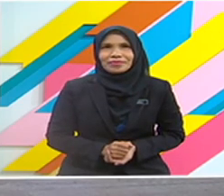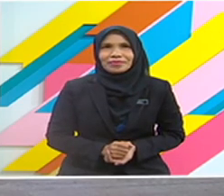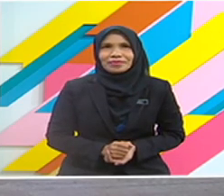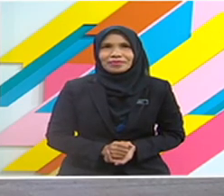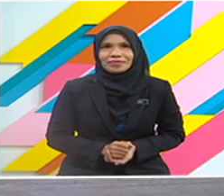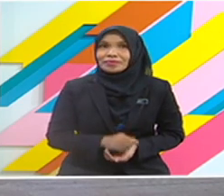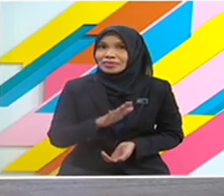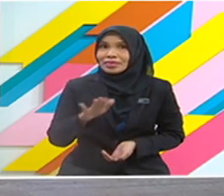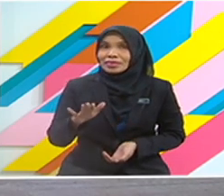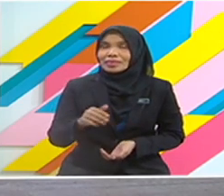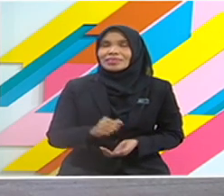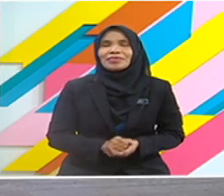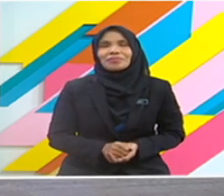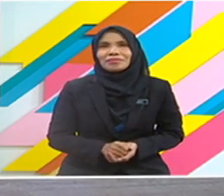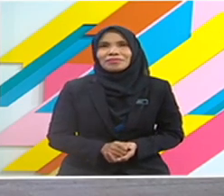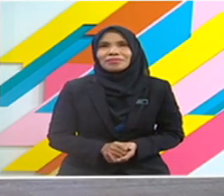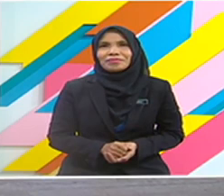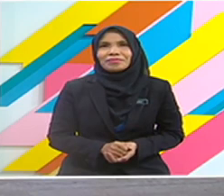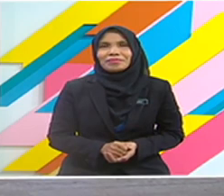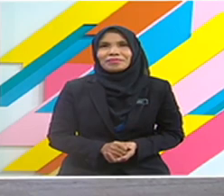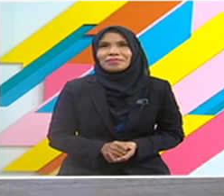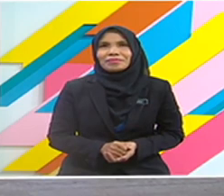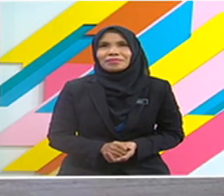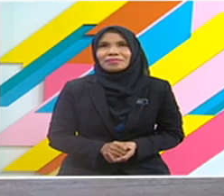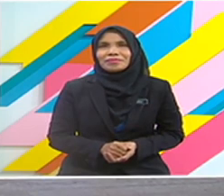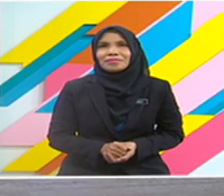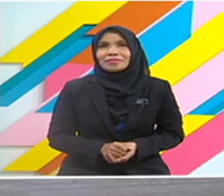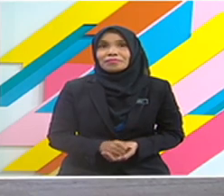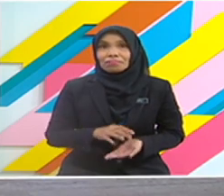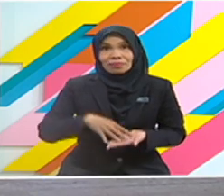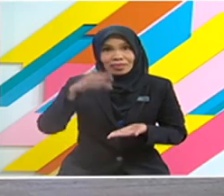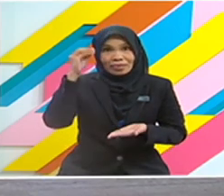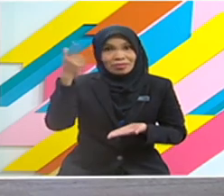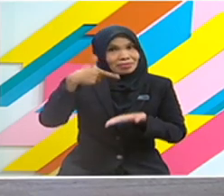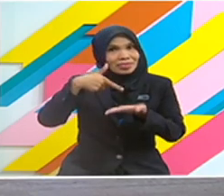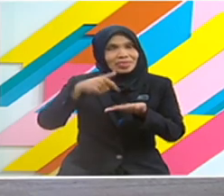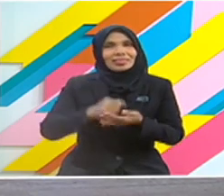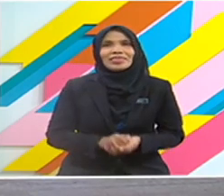Jadi adik-adik, teruskan bersama kami di Didik TV KPM untuk